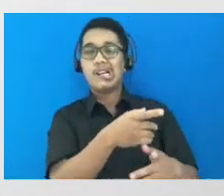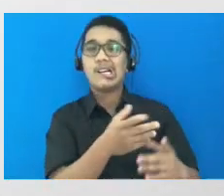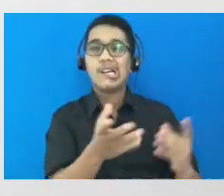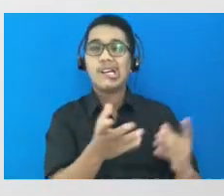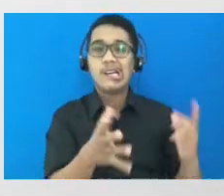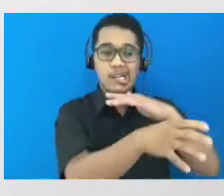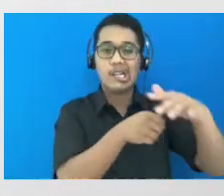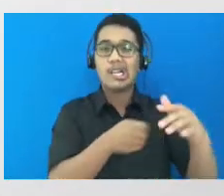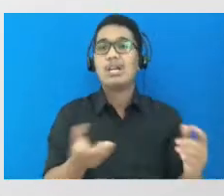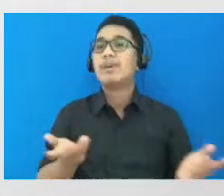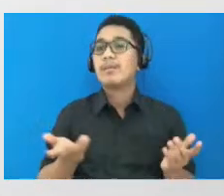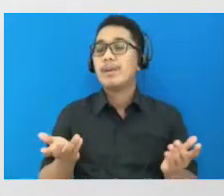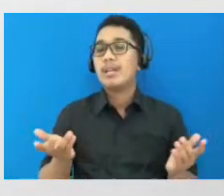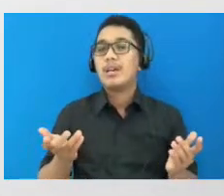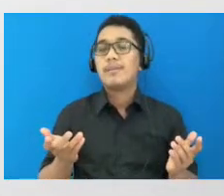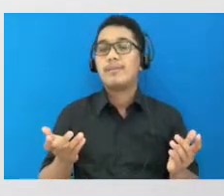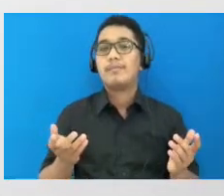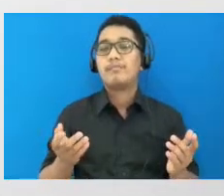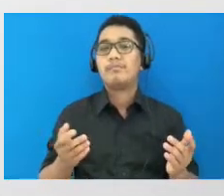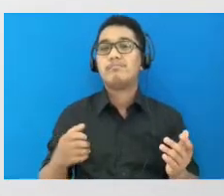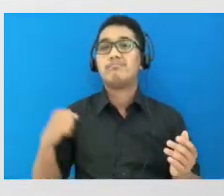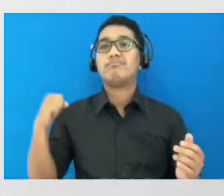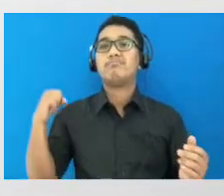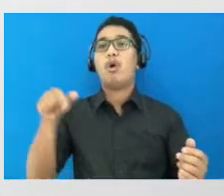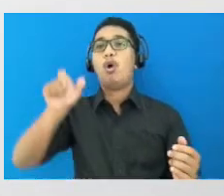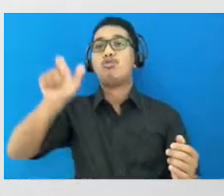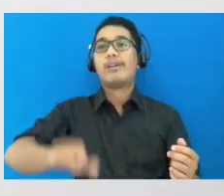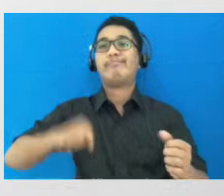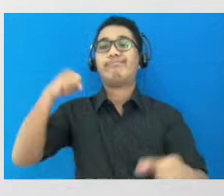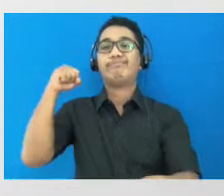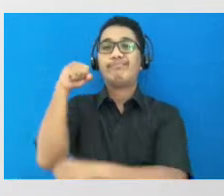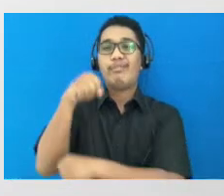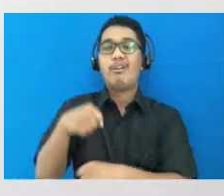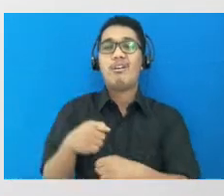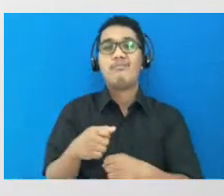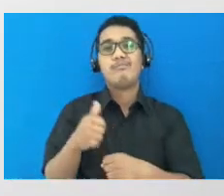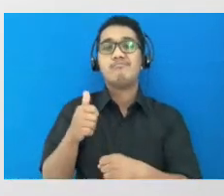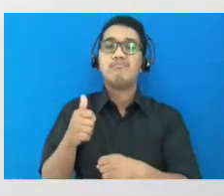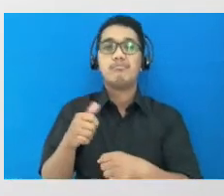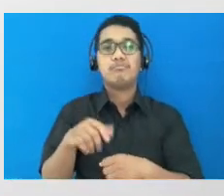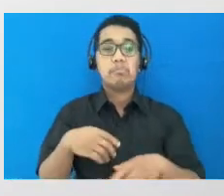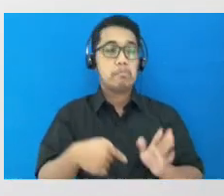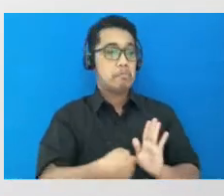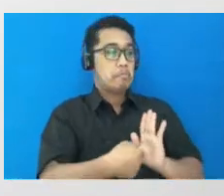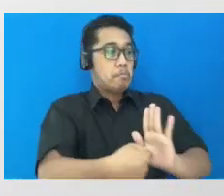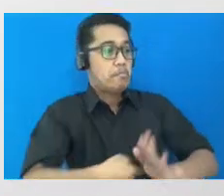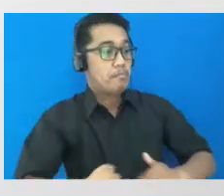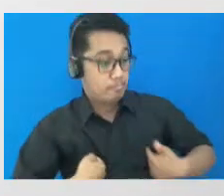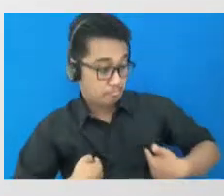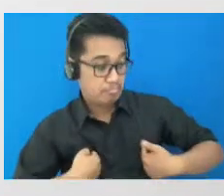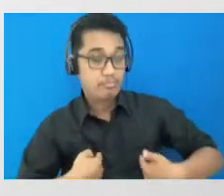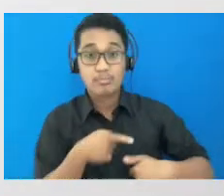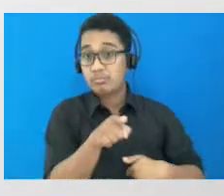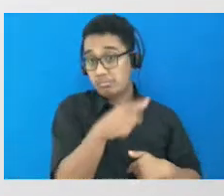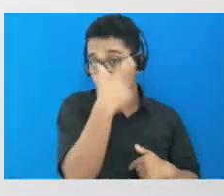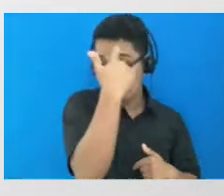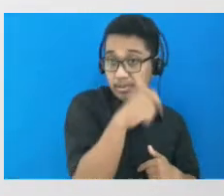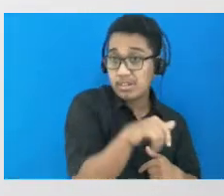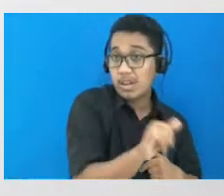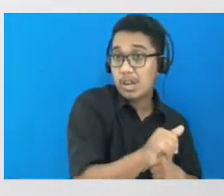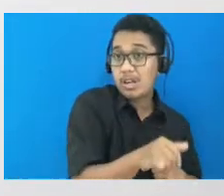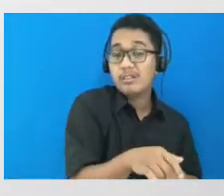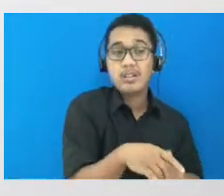bagaimana pelaku itu bisa mendapatkan kepercayaan dari calon korbannya dan korban